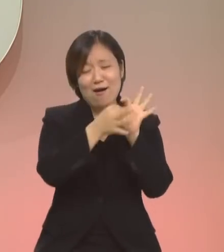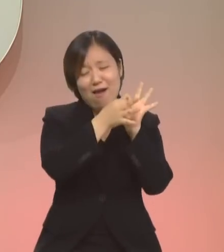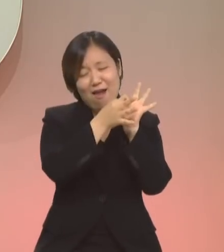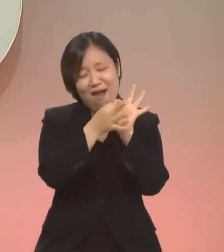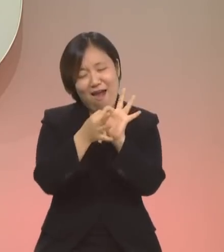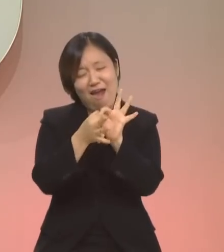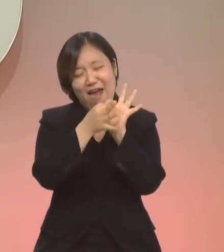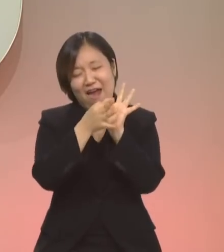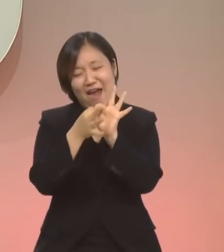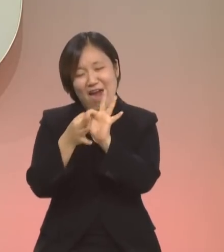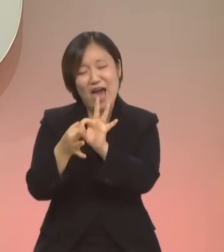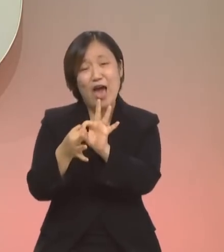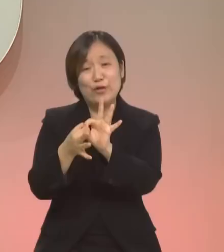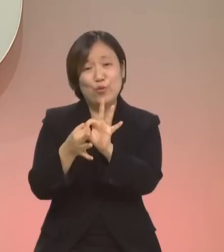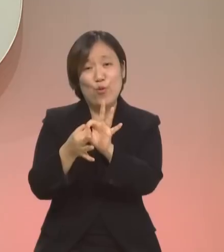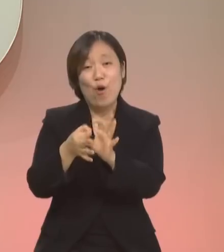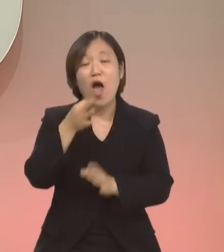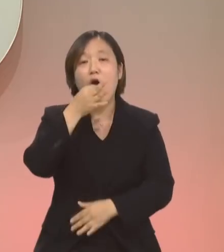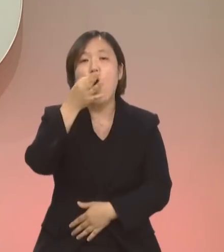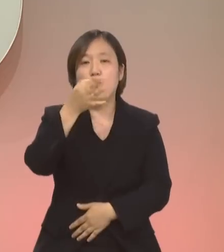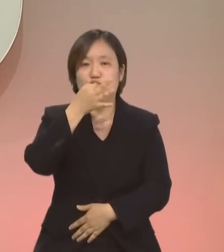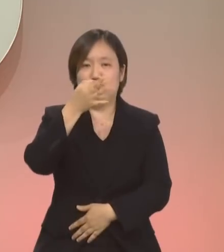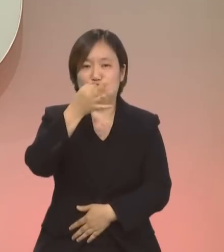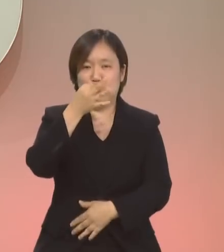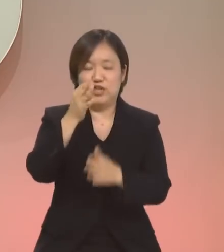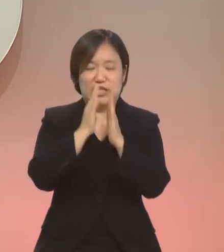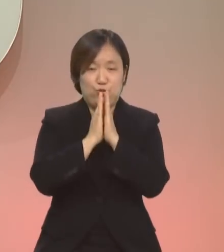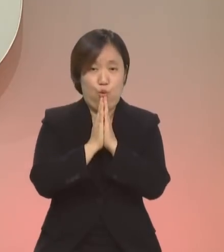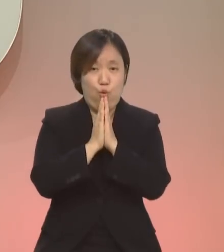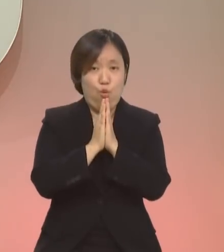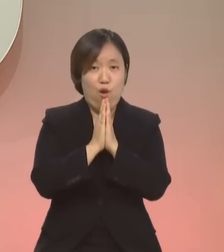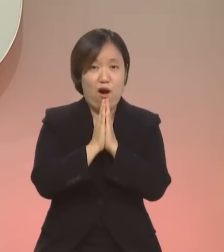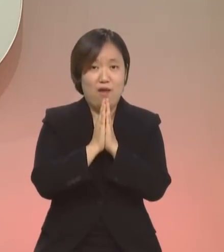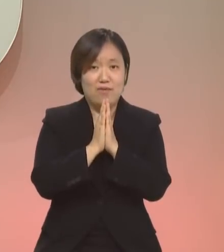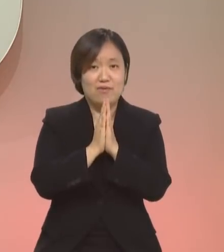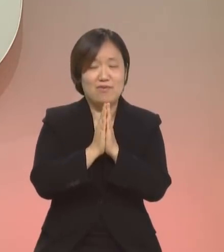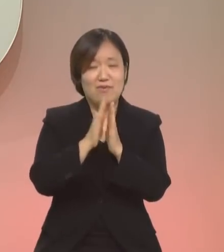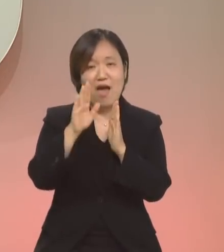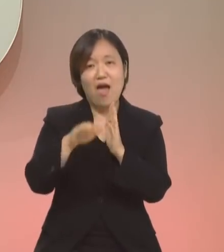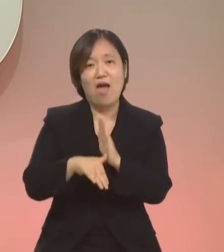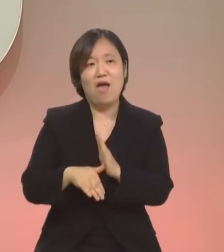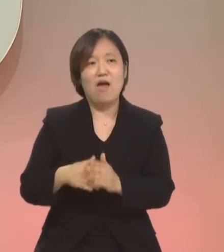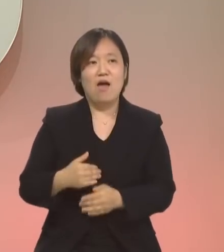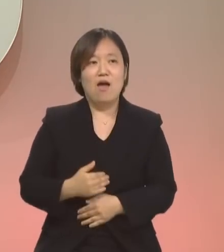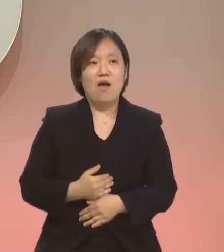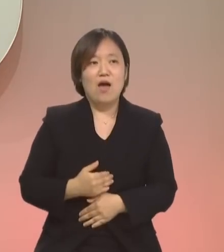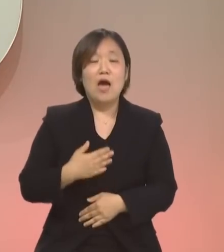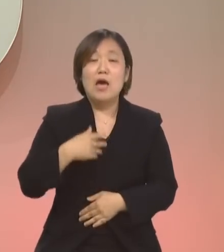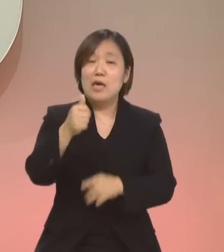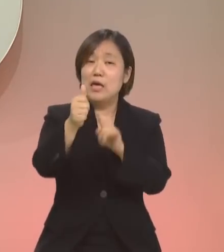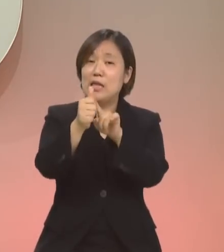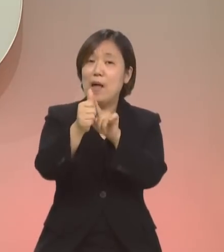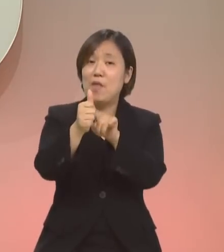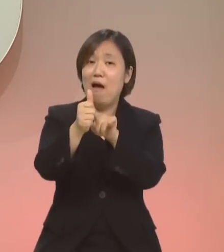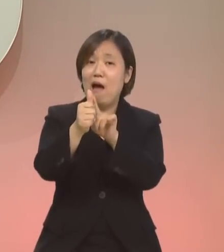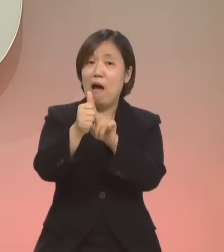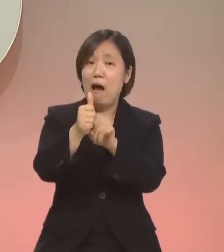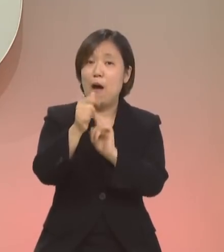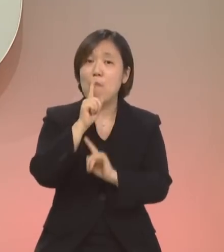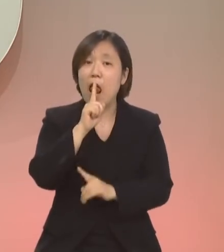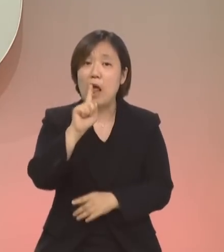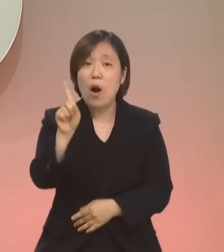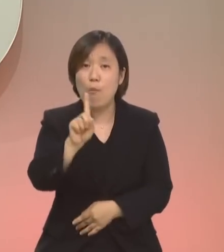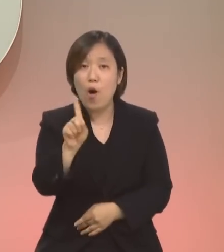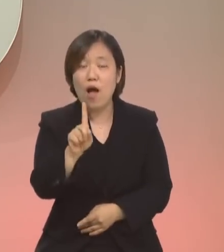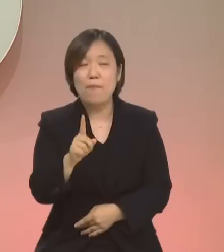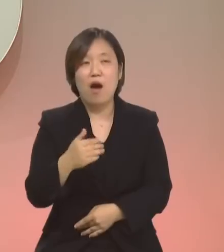올렸는데 염불 수행을 했는데 이 거사님 말씀이 감사 기도 염불을